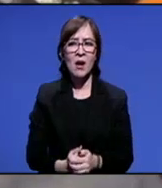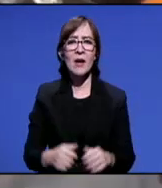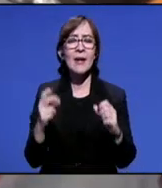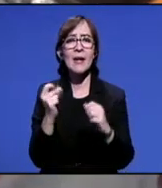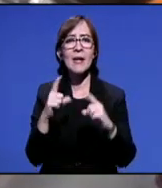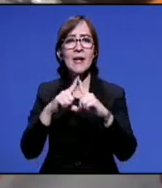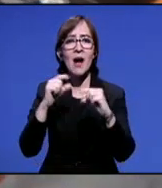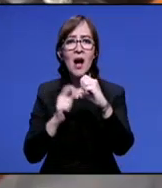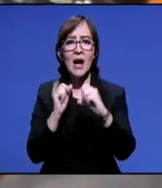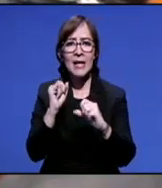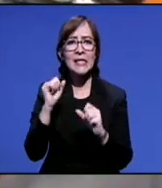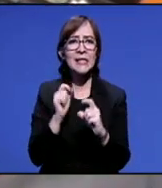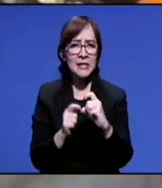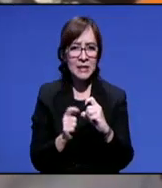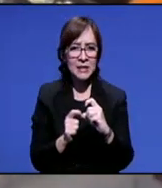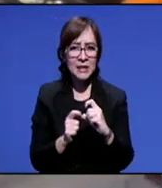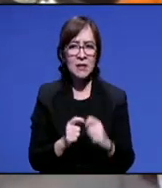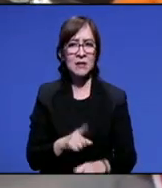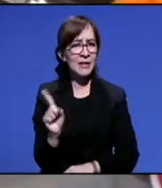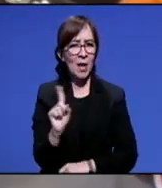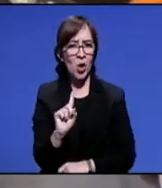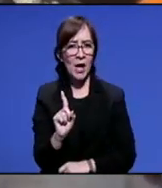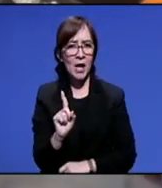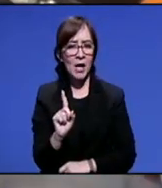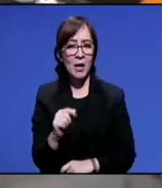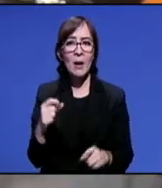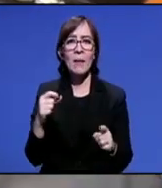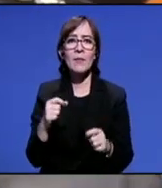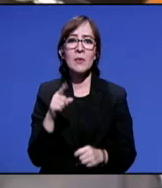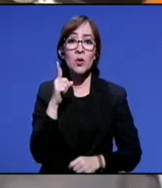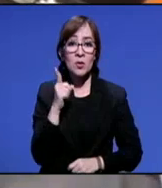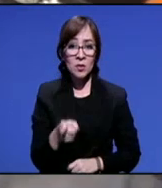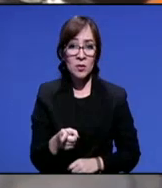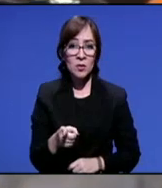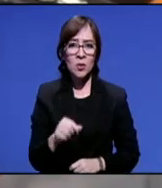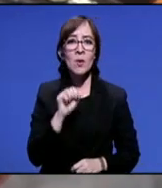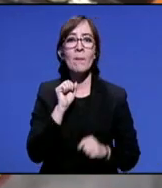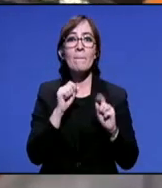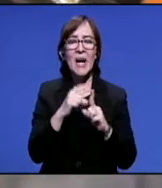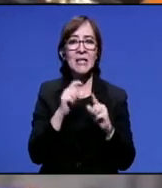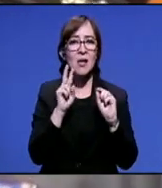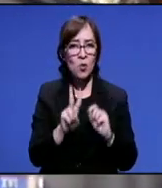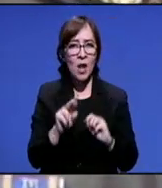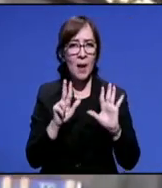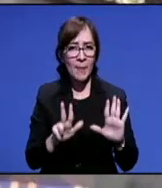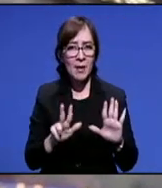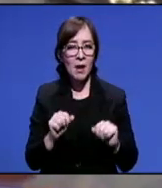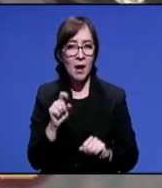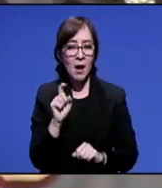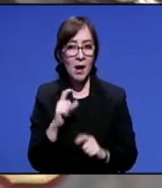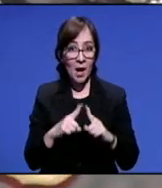dan etnis nih. Ya, pasal yang kita kenakan tetap yang tertinggi, 28 ayat 2, Undang-Undang nomor 19